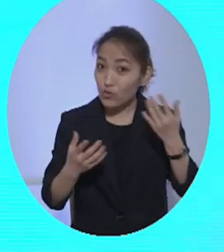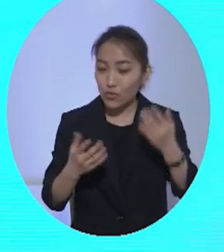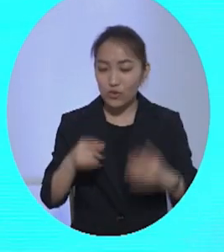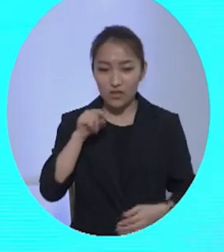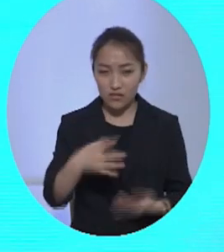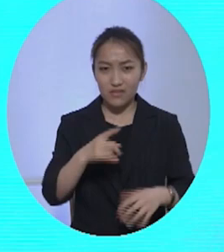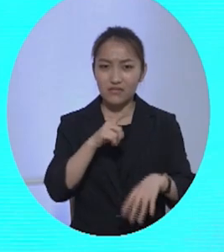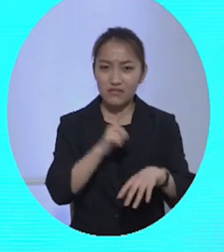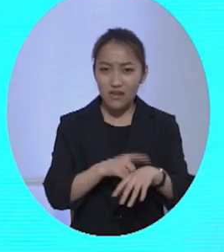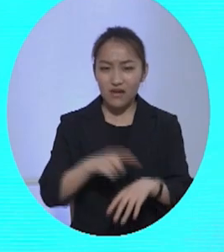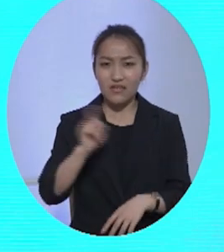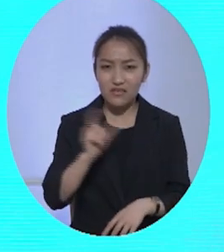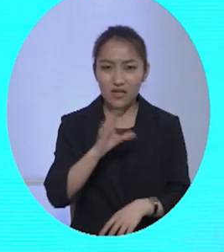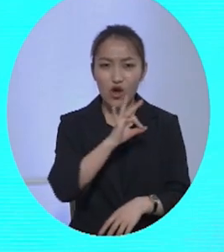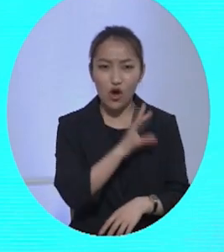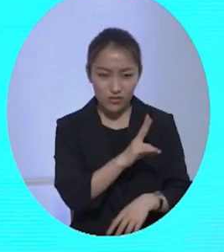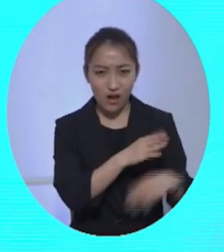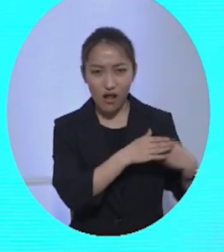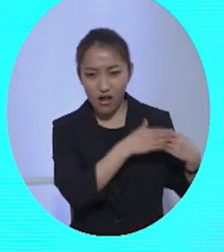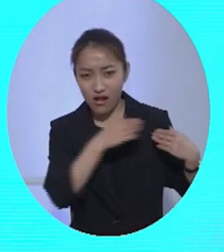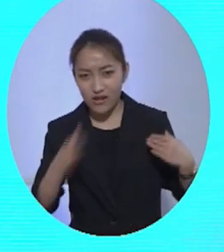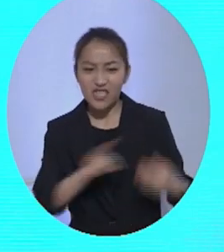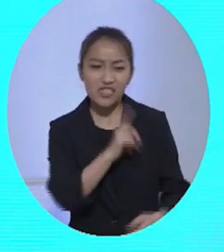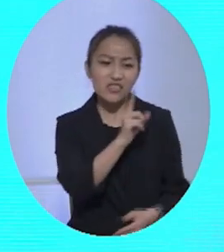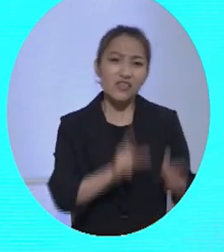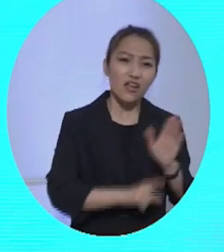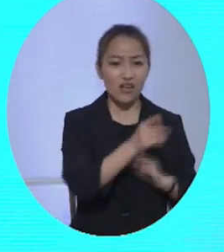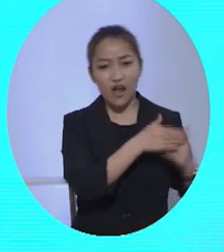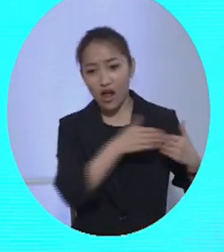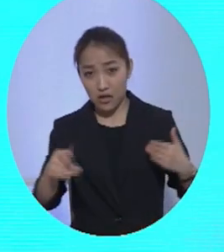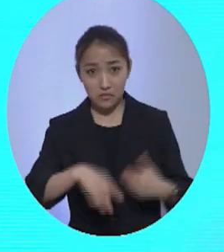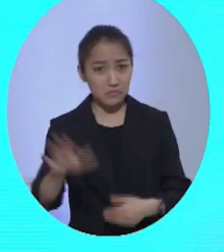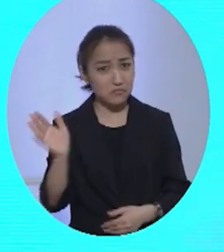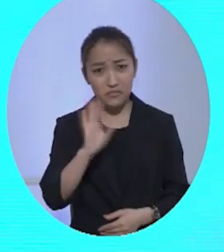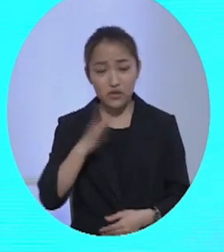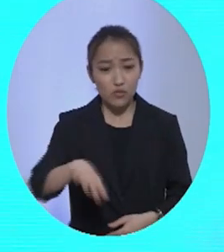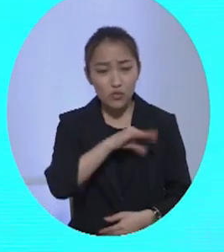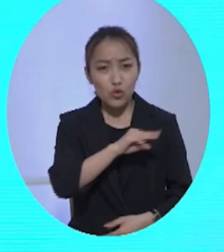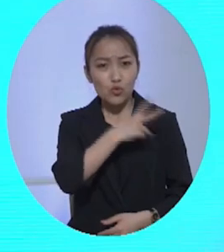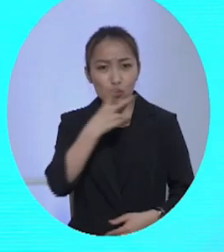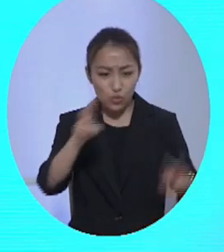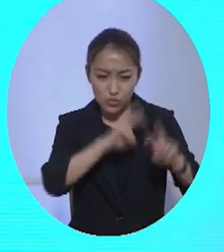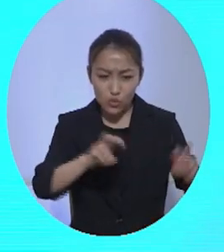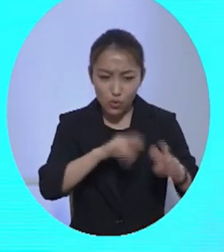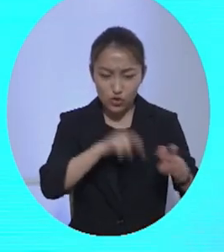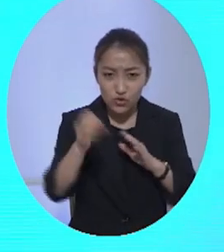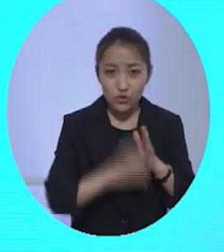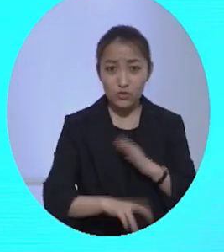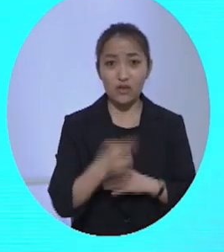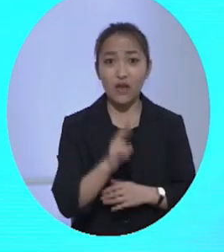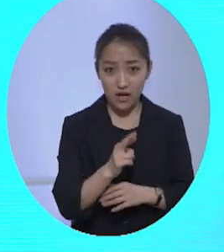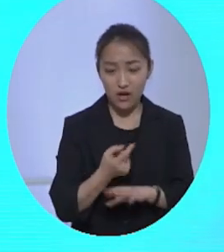он цаг үйл явдлын хэлхээс биш юм аа. Түүхийг бид нар яах гэж судалтгийм бэ гэхээр өчигдрийн